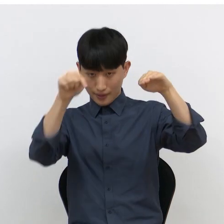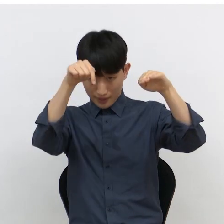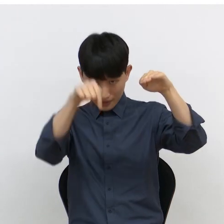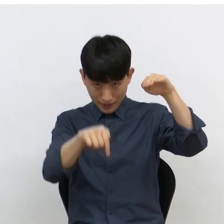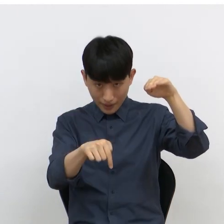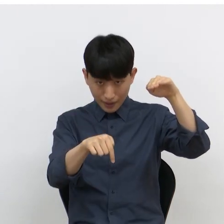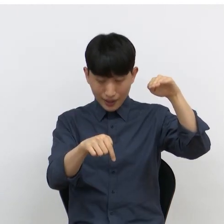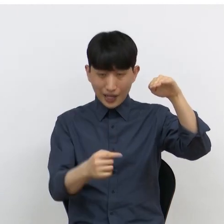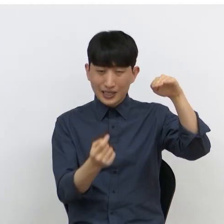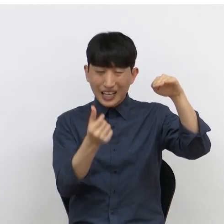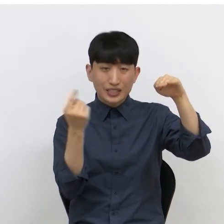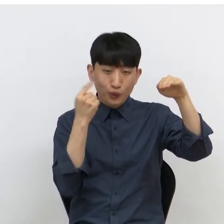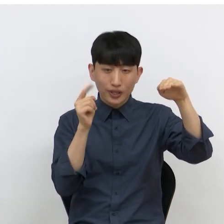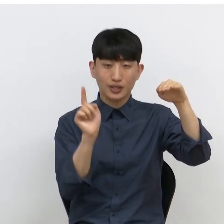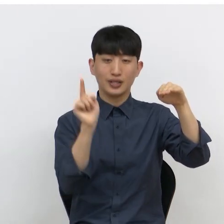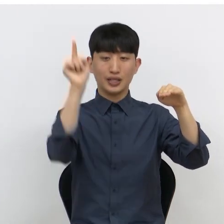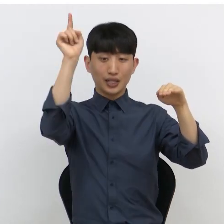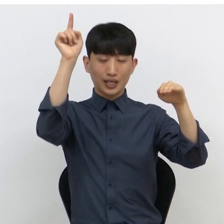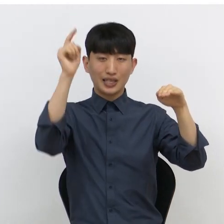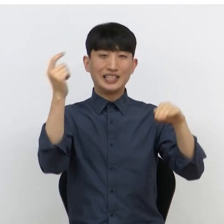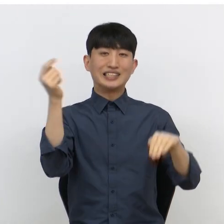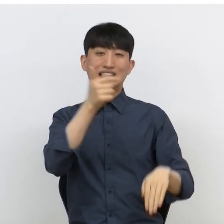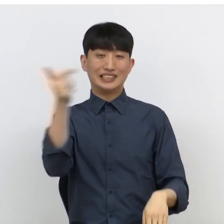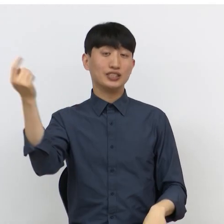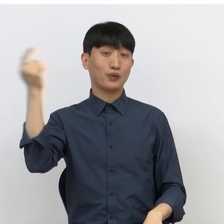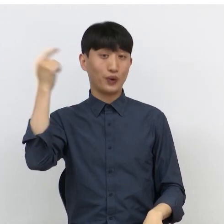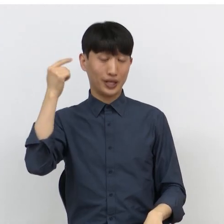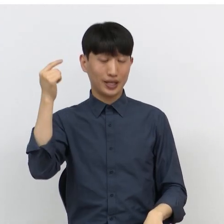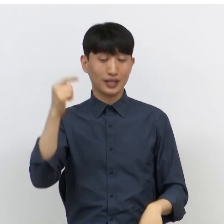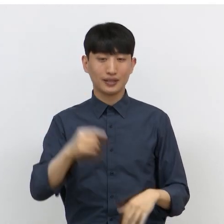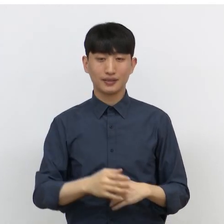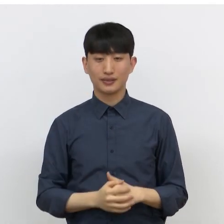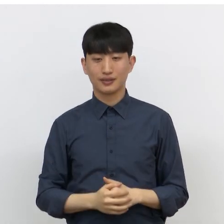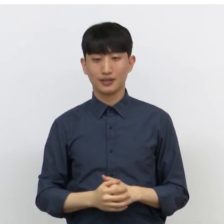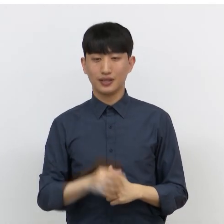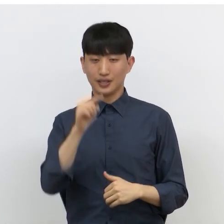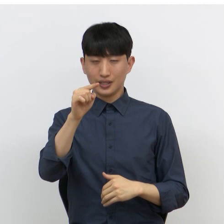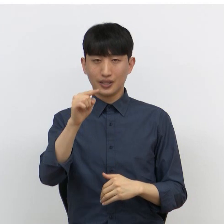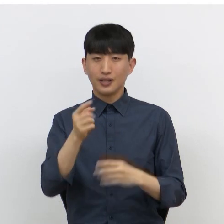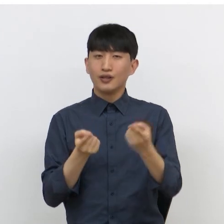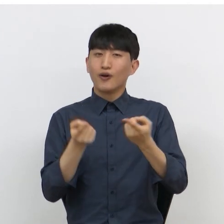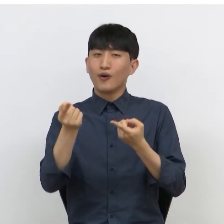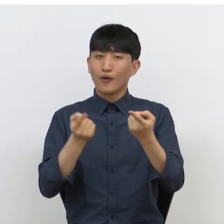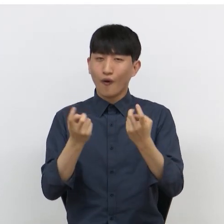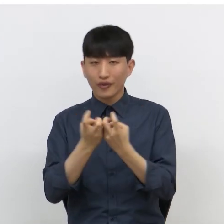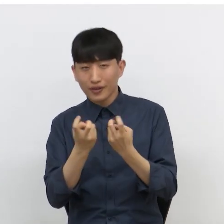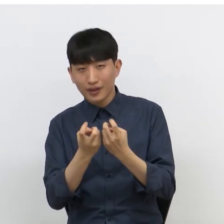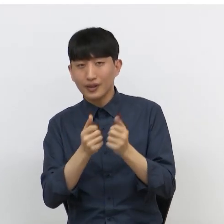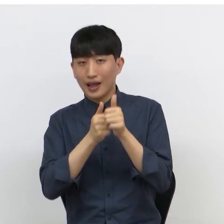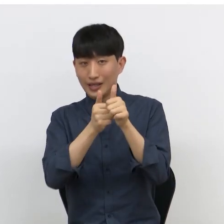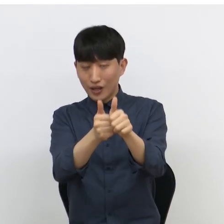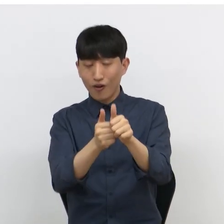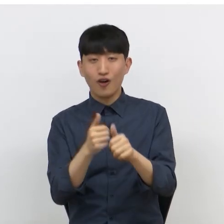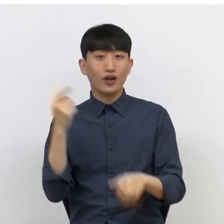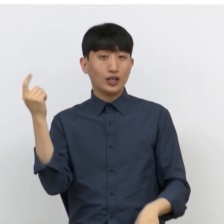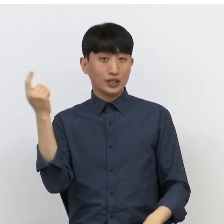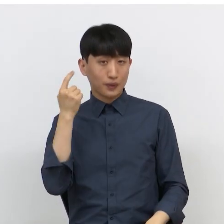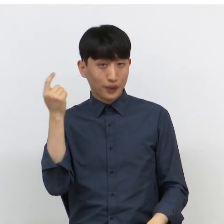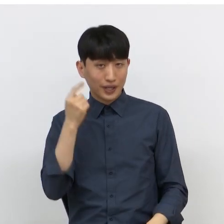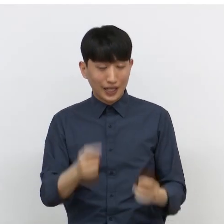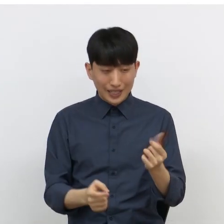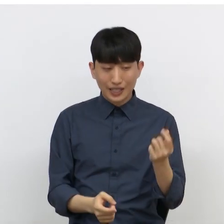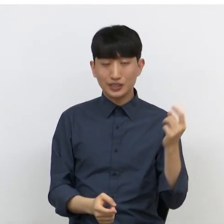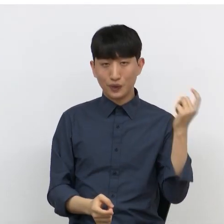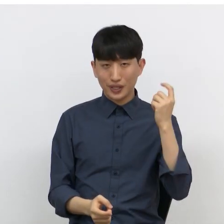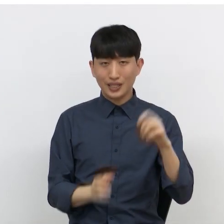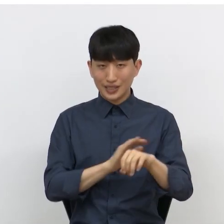받아들이는 거고 이것은 큰 소리를 받아들이는 부분이거든요. 이것을 어떻게 설정하느냐에 따라서 우리가 소리를 작은 소리를 더 잘